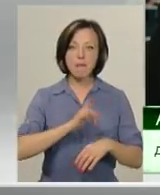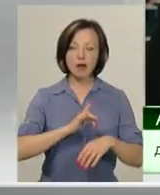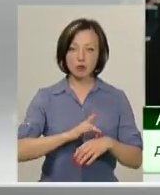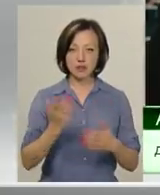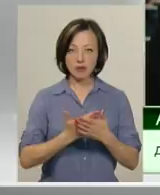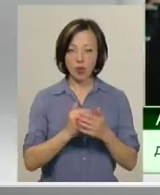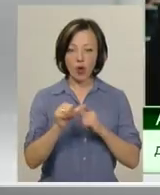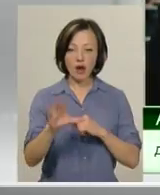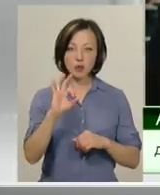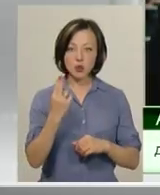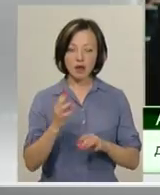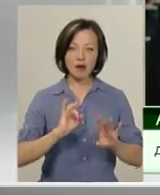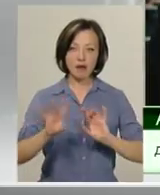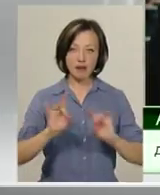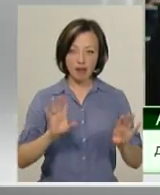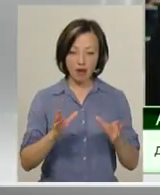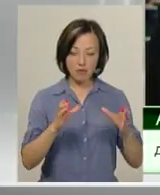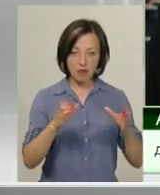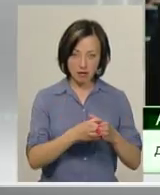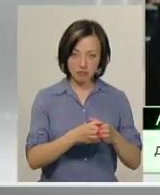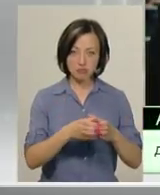буде соціальна реклама і